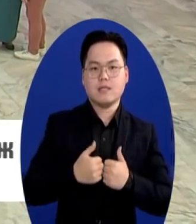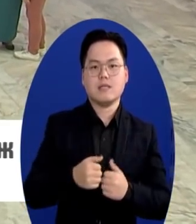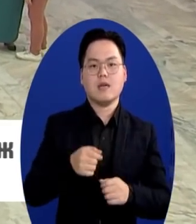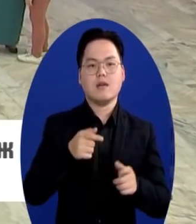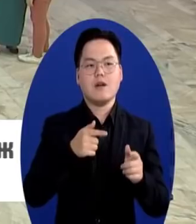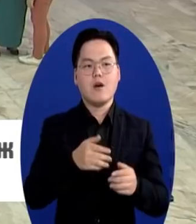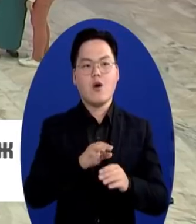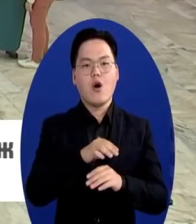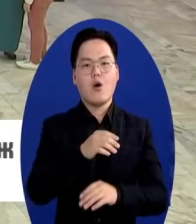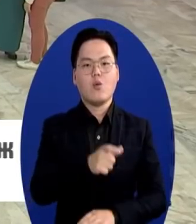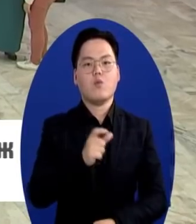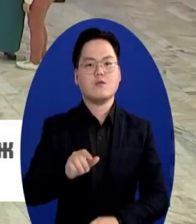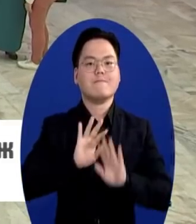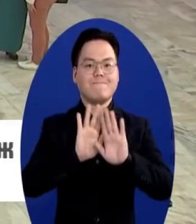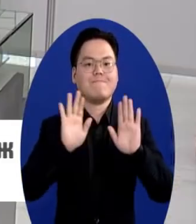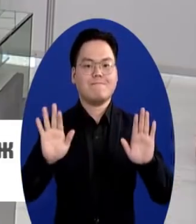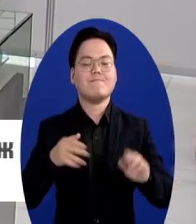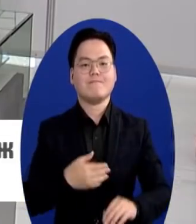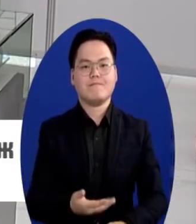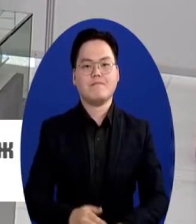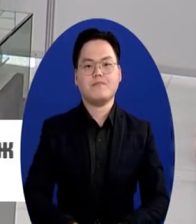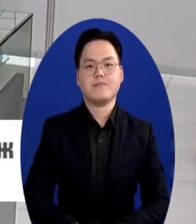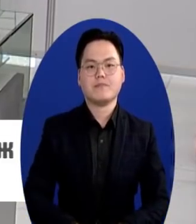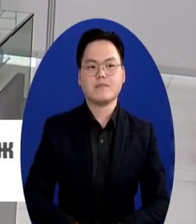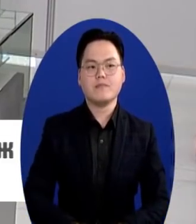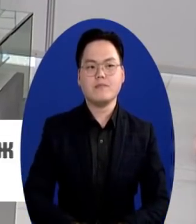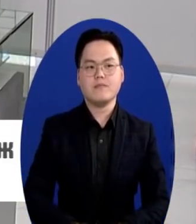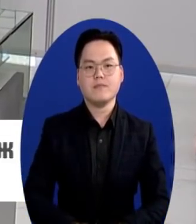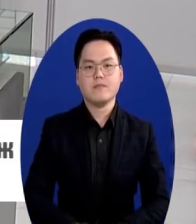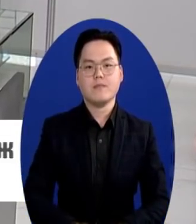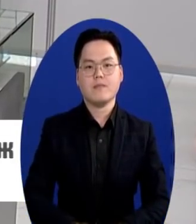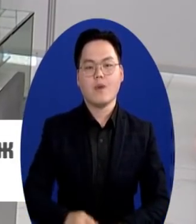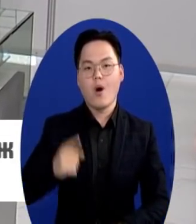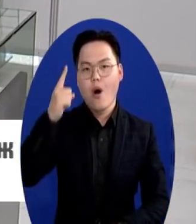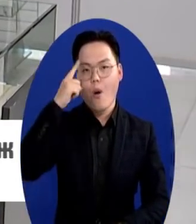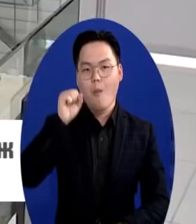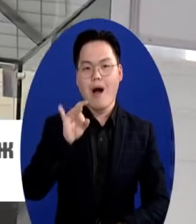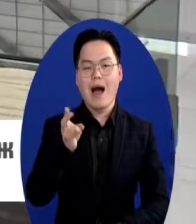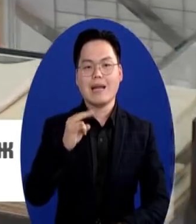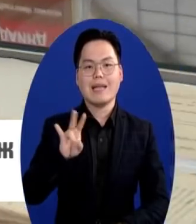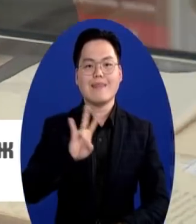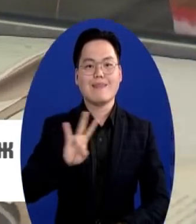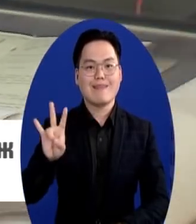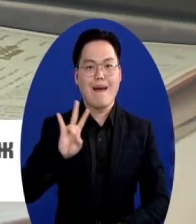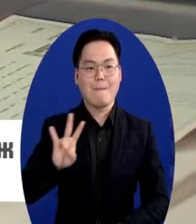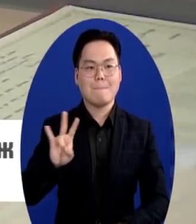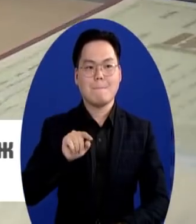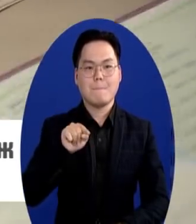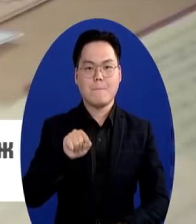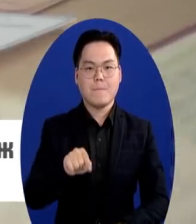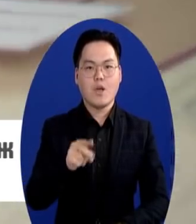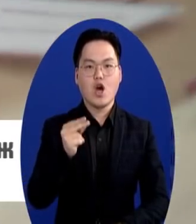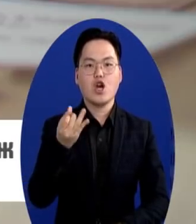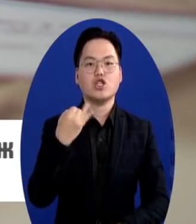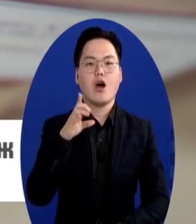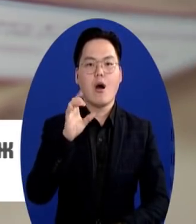хэрэглийг олны өмнө дэлгэсэн байна. Хамгийн дээдлээс нь бол энэ Монгол Ардын хувьсгалт намын бат илэрхийлэх Чавасан